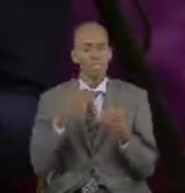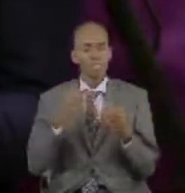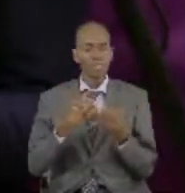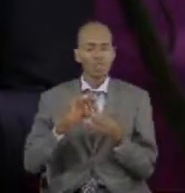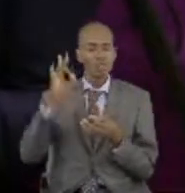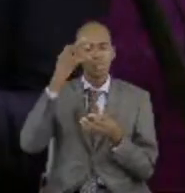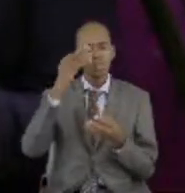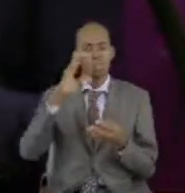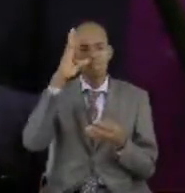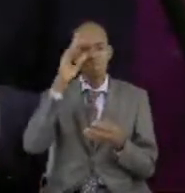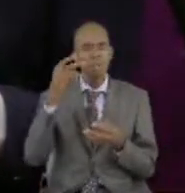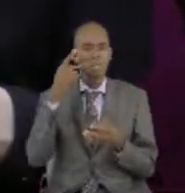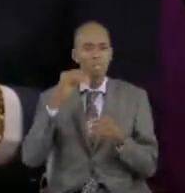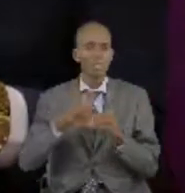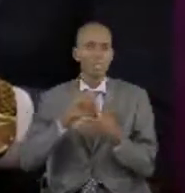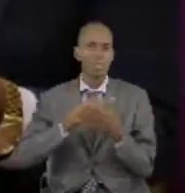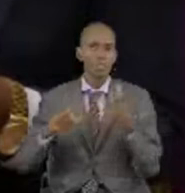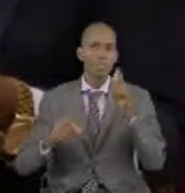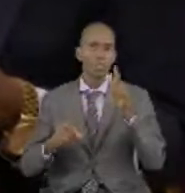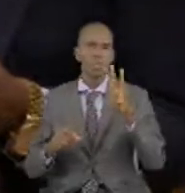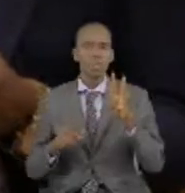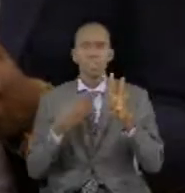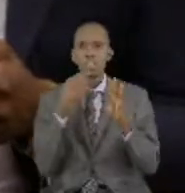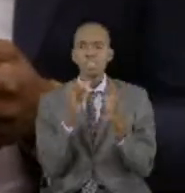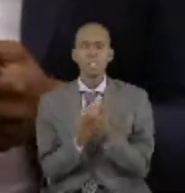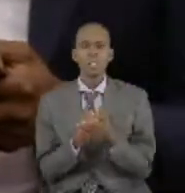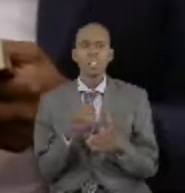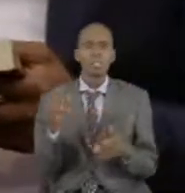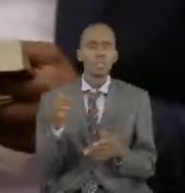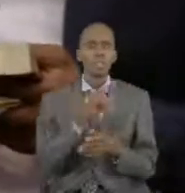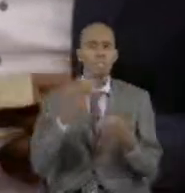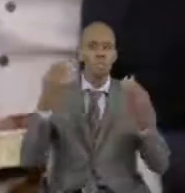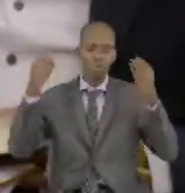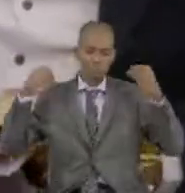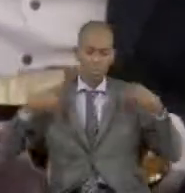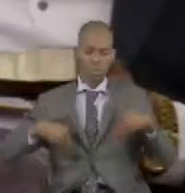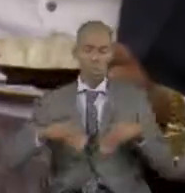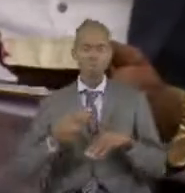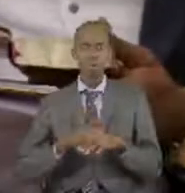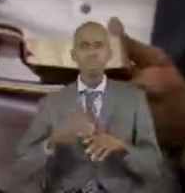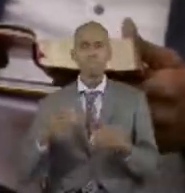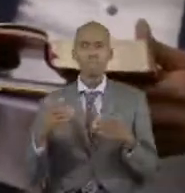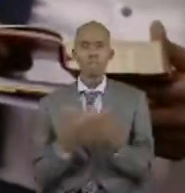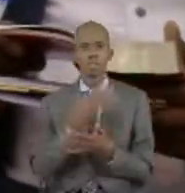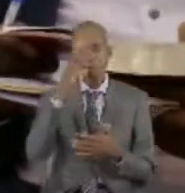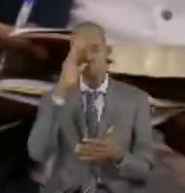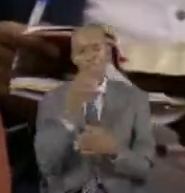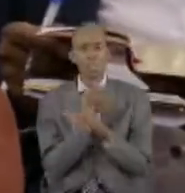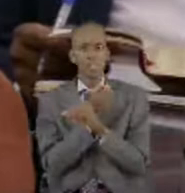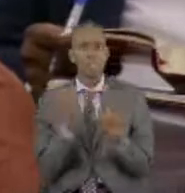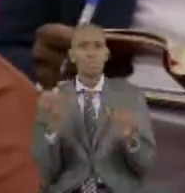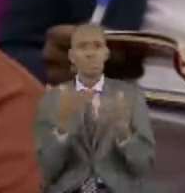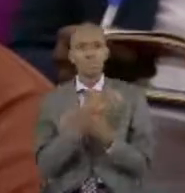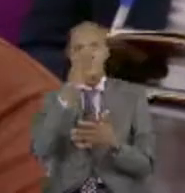dans l'esprit de votre intelligence verser 24 et à revêtir l'homme nouveau sauver l'homme nouveau